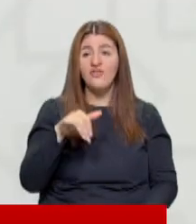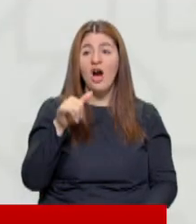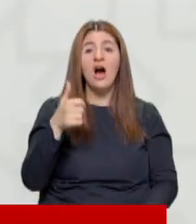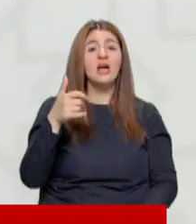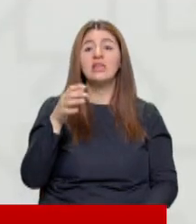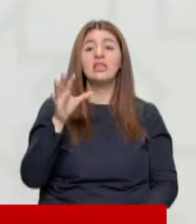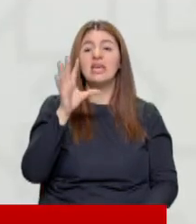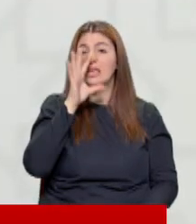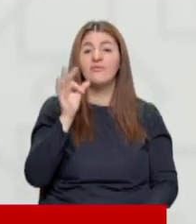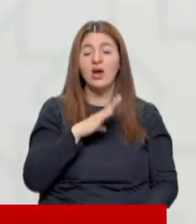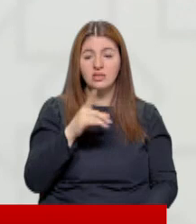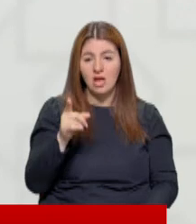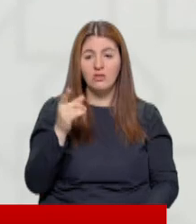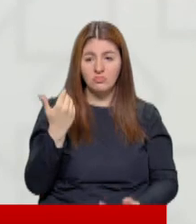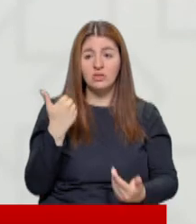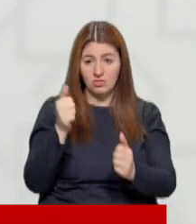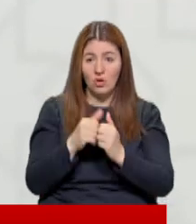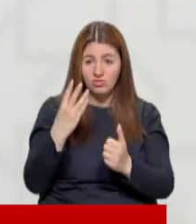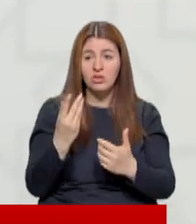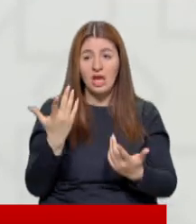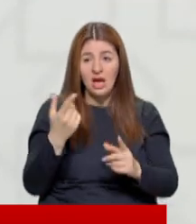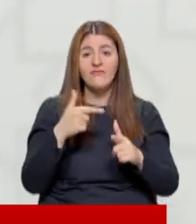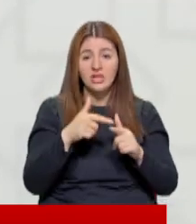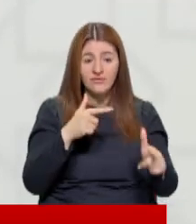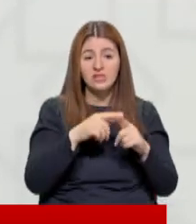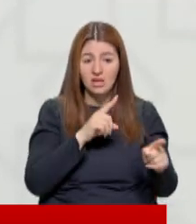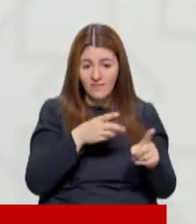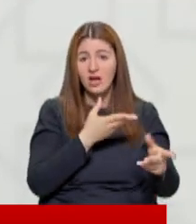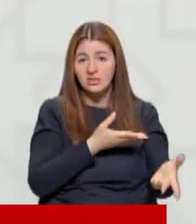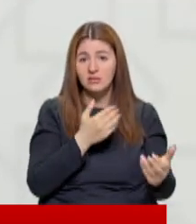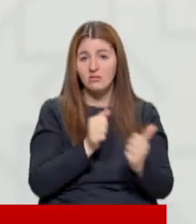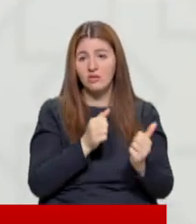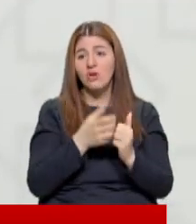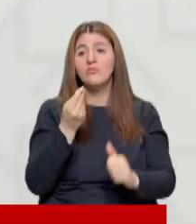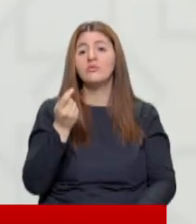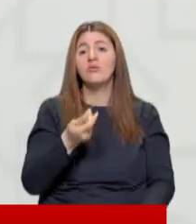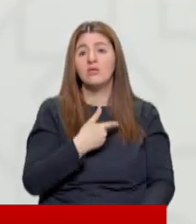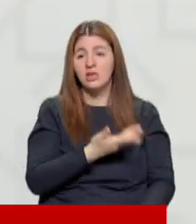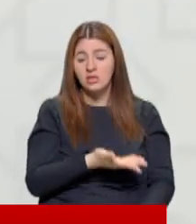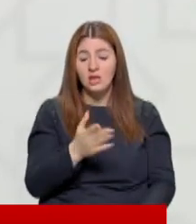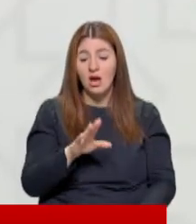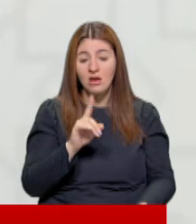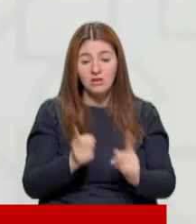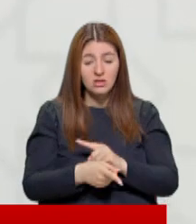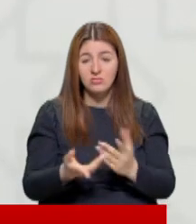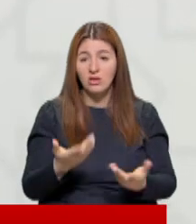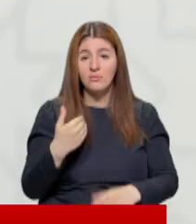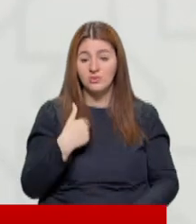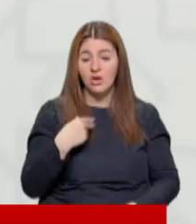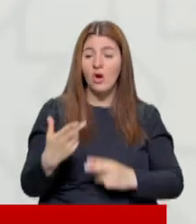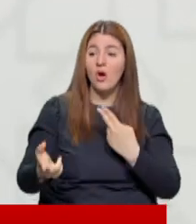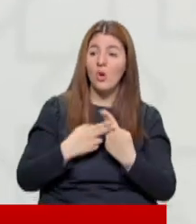haklının yanında duracaksak elbette ki Filistin ve Filistin davasının yanında durmak zorundayız. Aksi halde biz